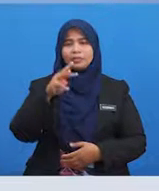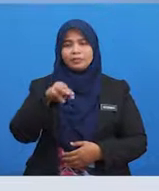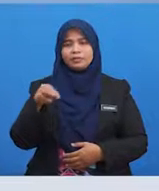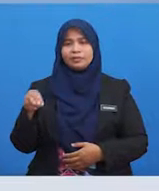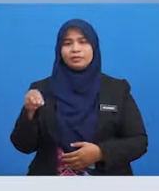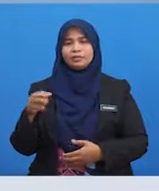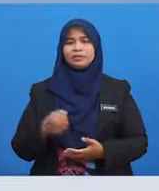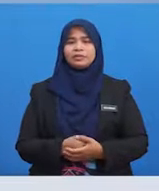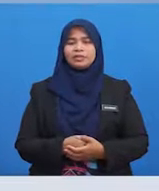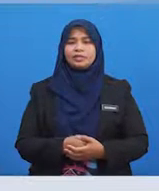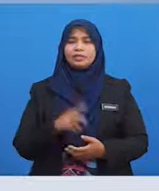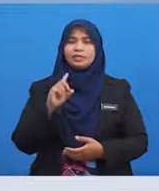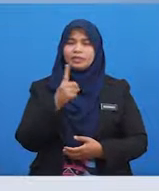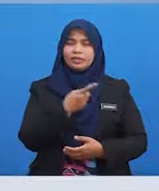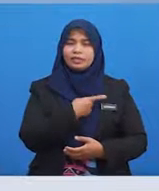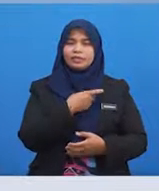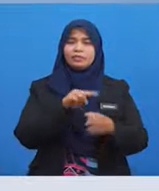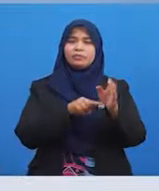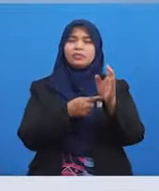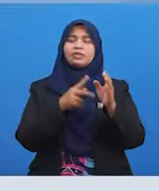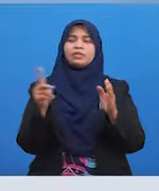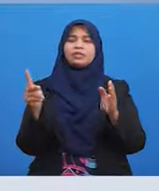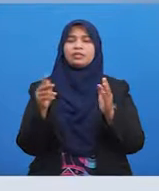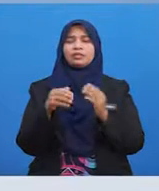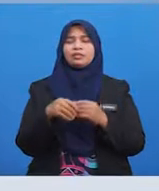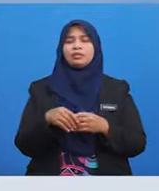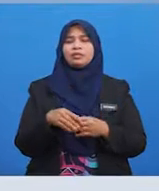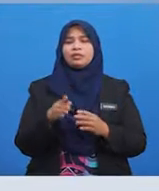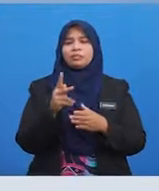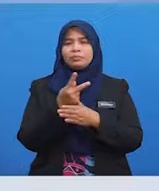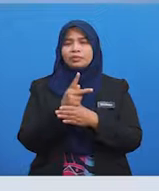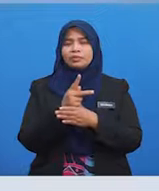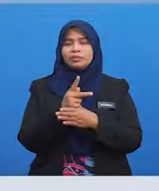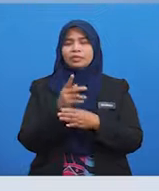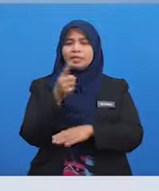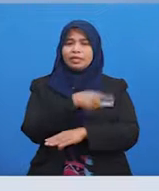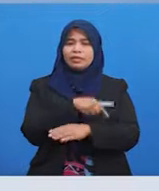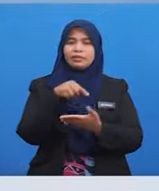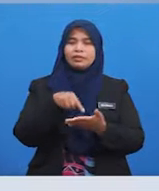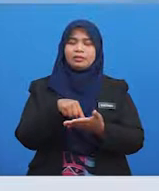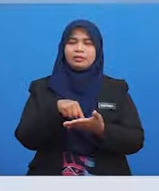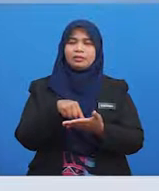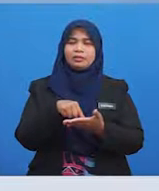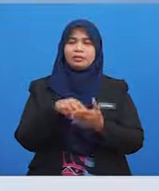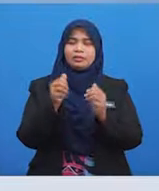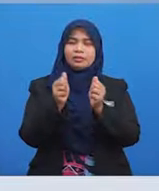Murid-murid, kita mulakan perkongsian